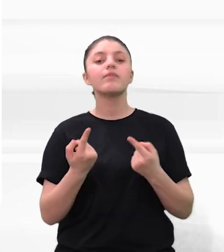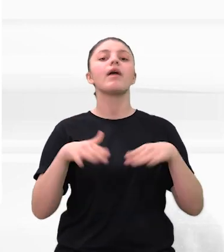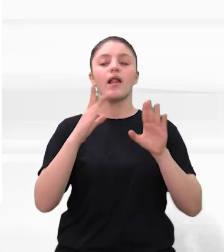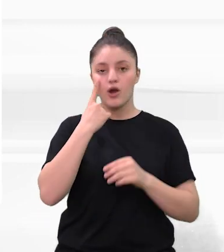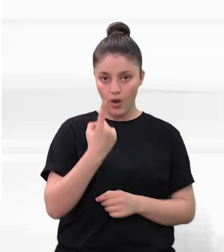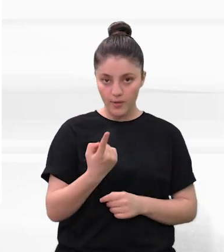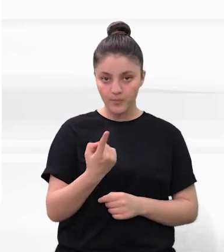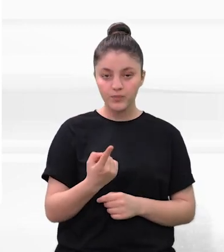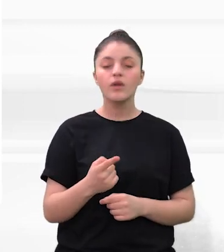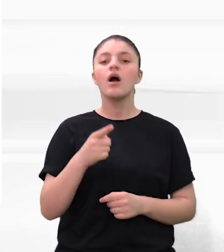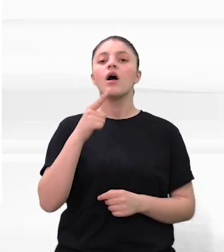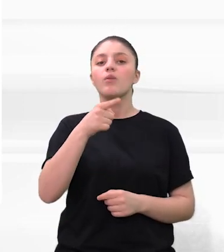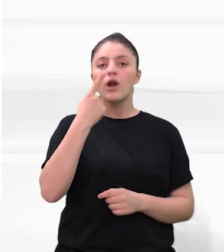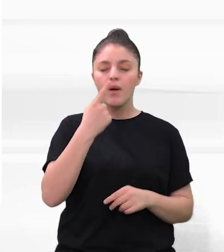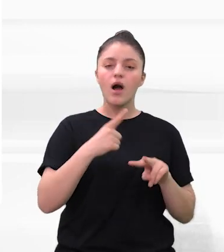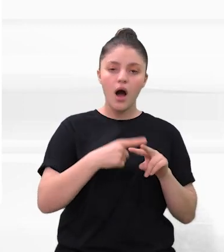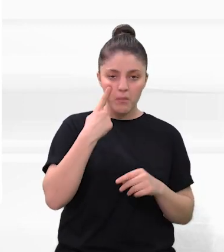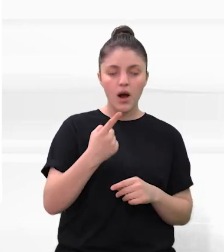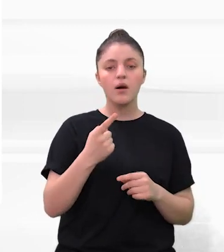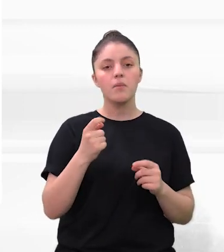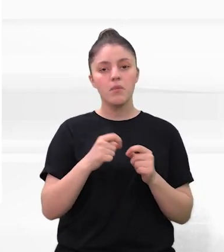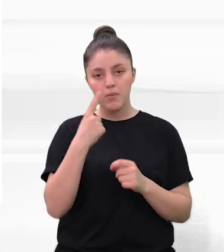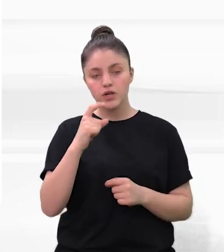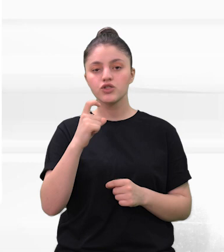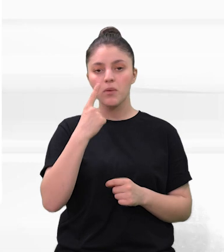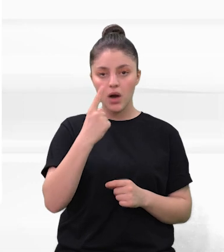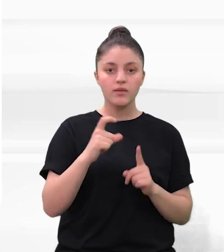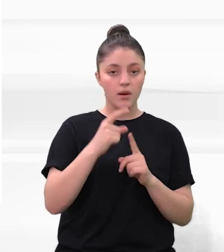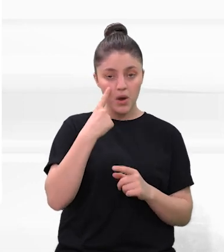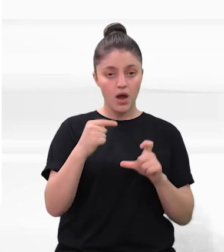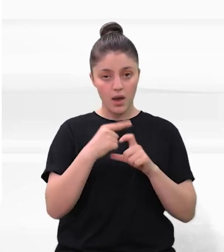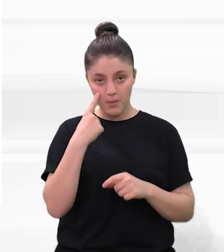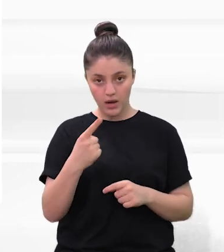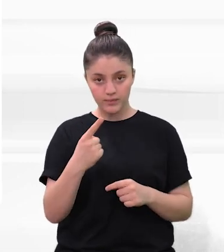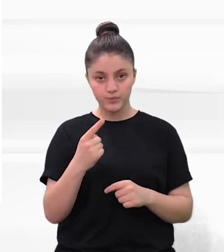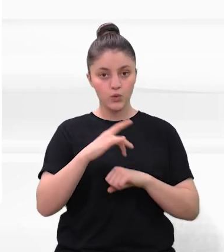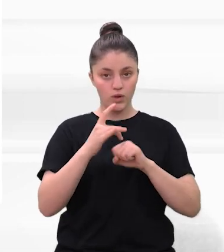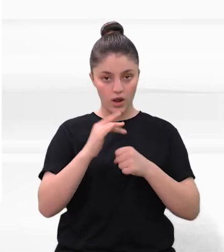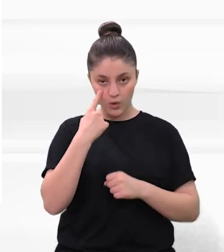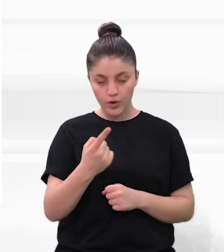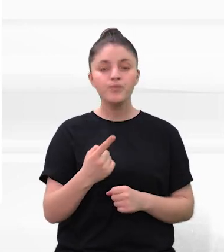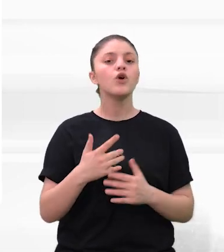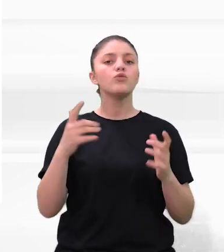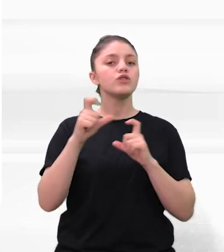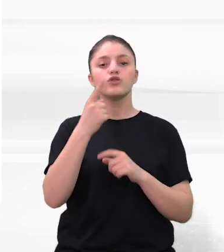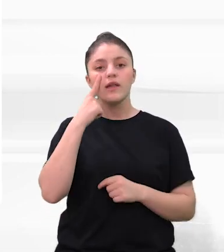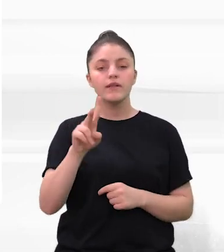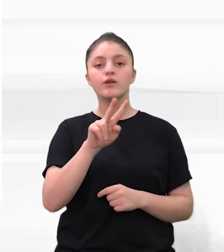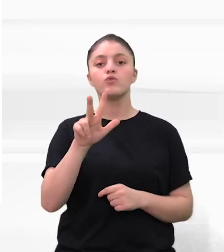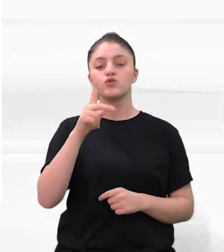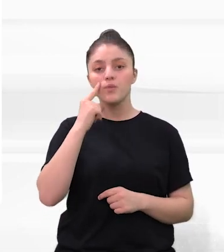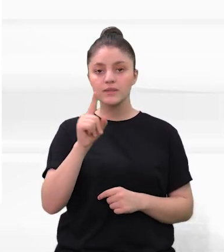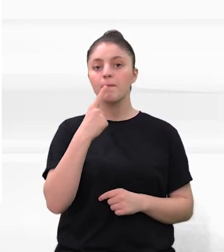değildir Irak Kirman orasan Suriye Türkiye Gençler Büyük Selçuklu Devleti biliyorsunuz